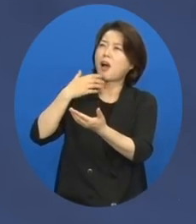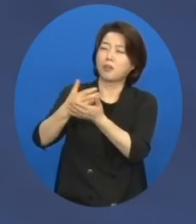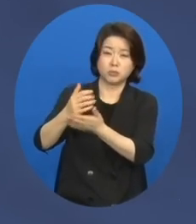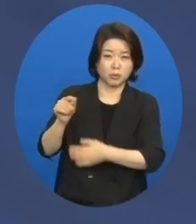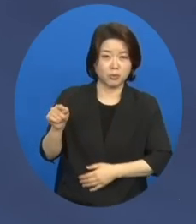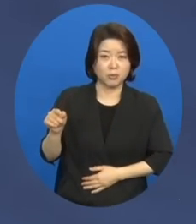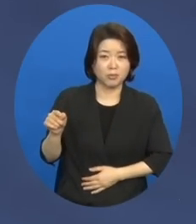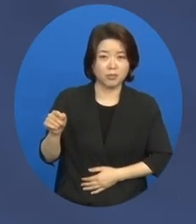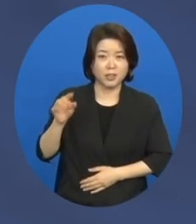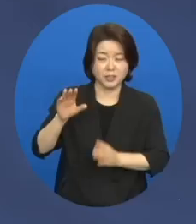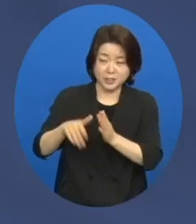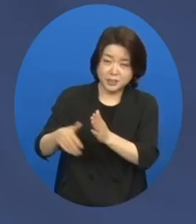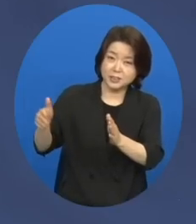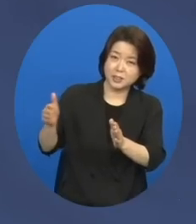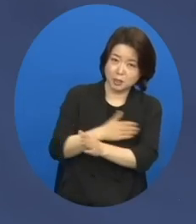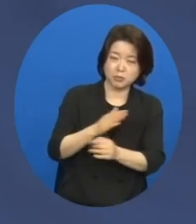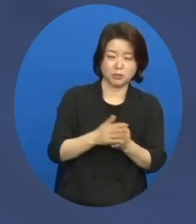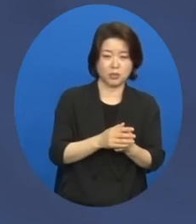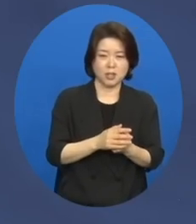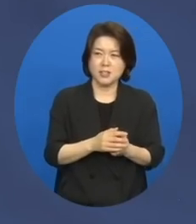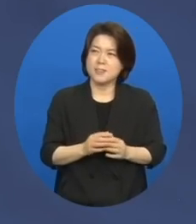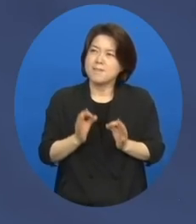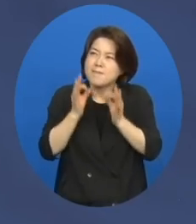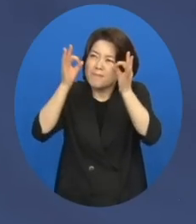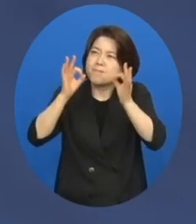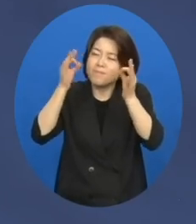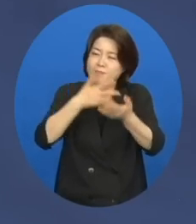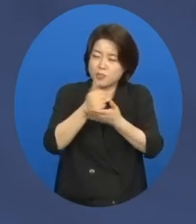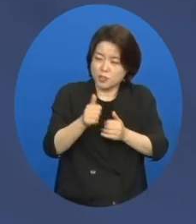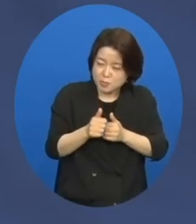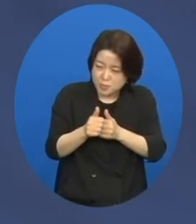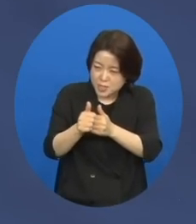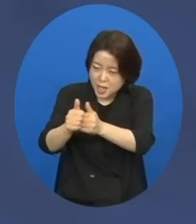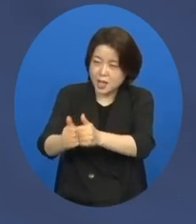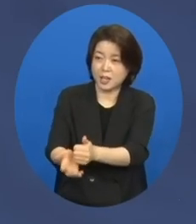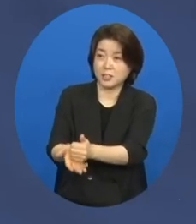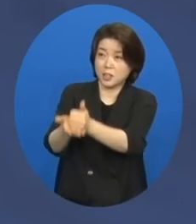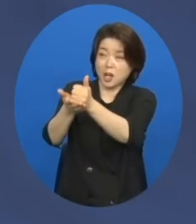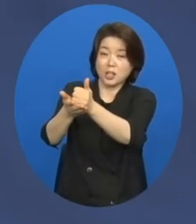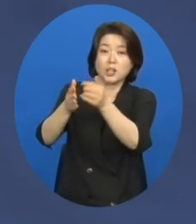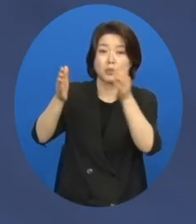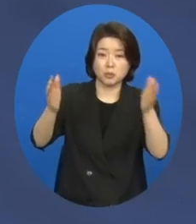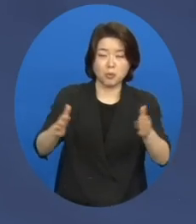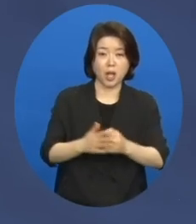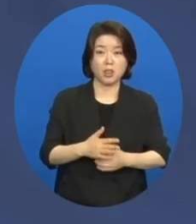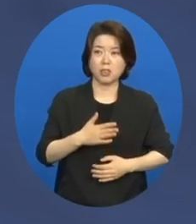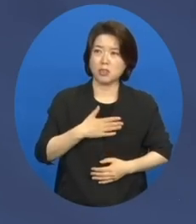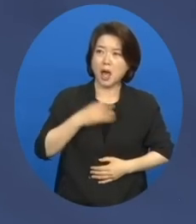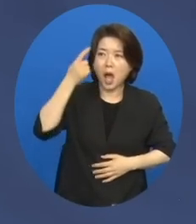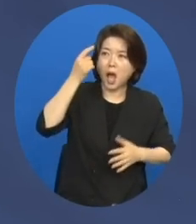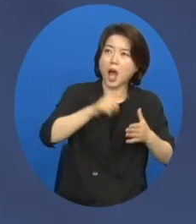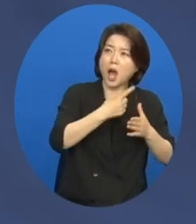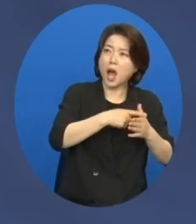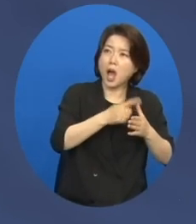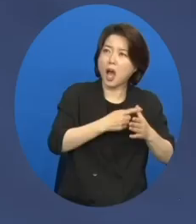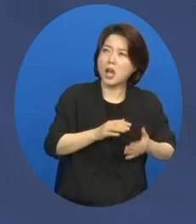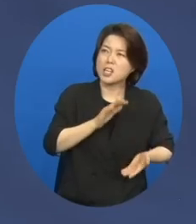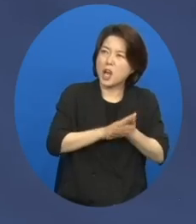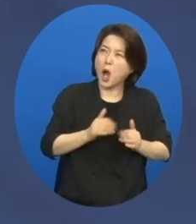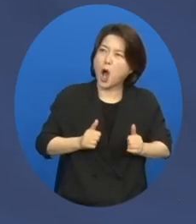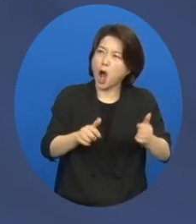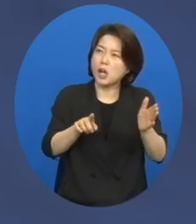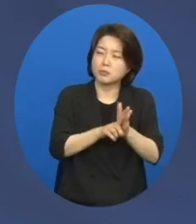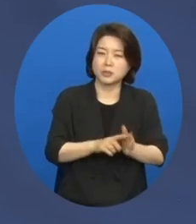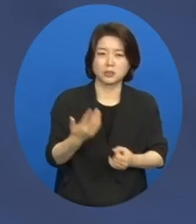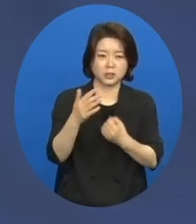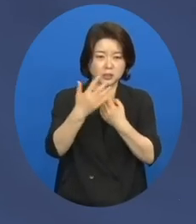그냥 그때부터 죽기 살기로 주님을 따라 섬긴다고 하는 동안 나도 모르게 열심히 있는 나 은혜